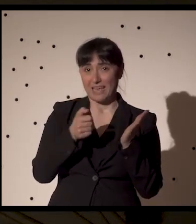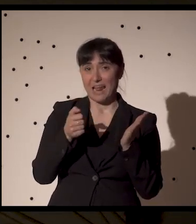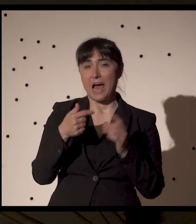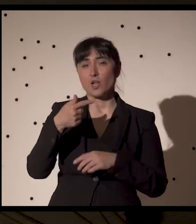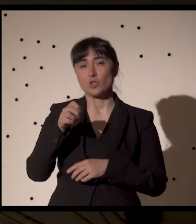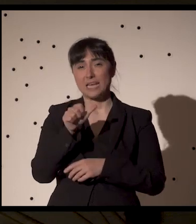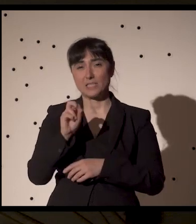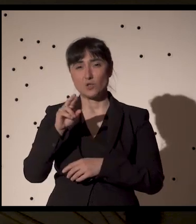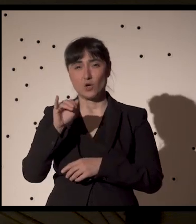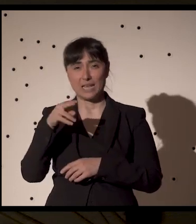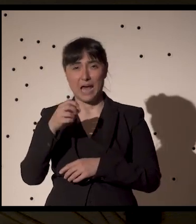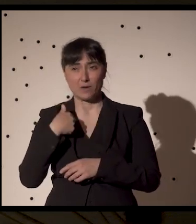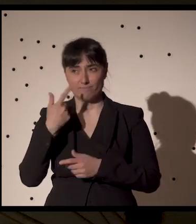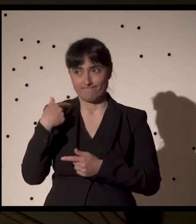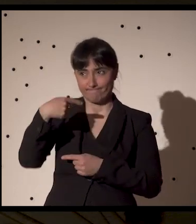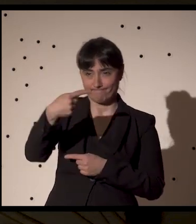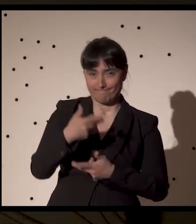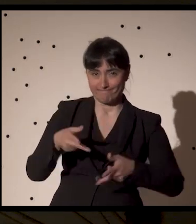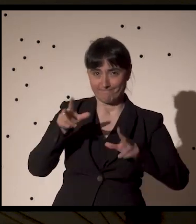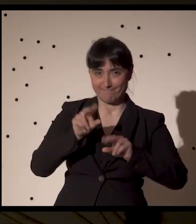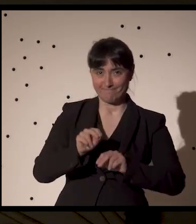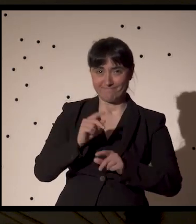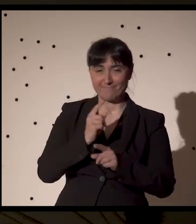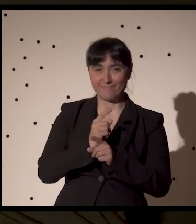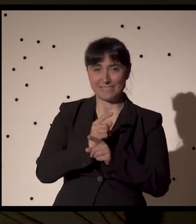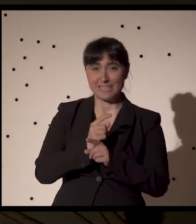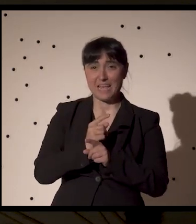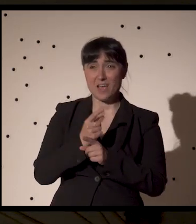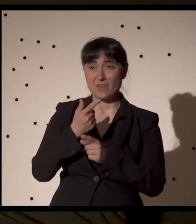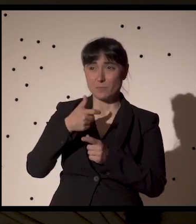ritornare anche ragionando delle ospitalità